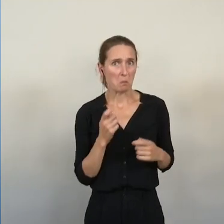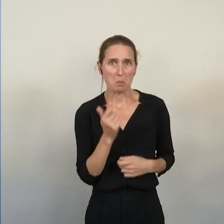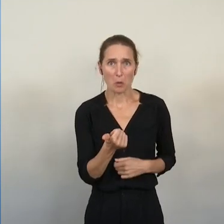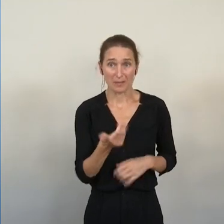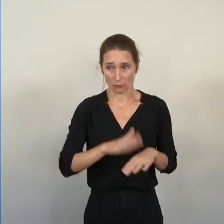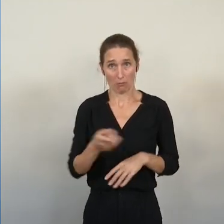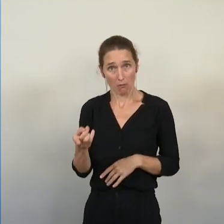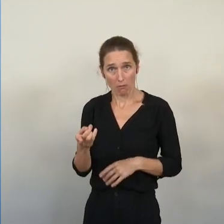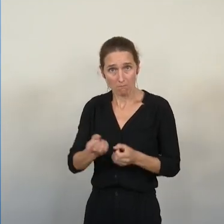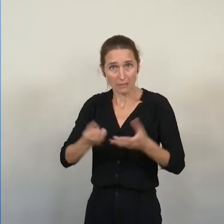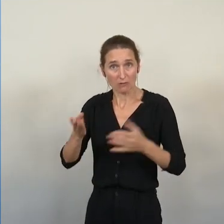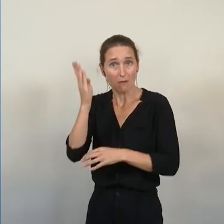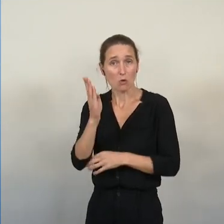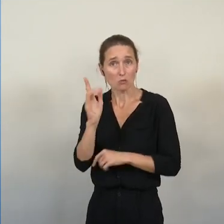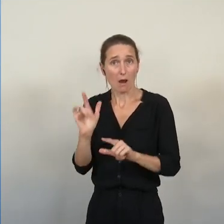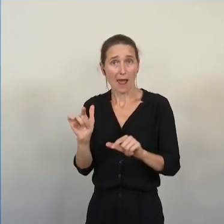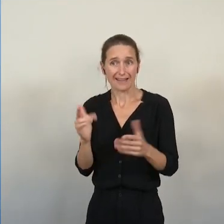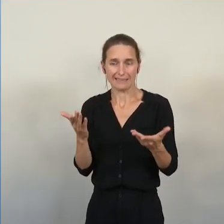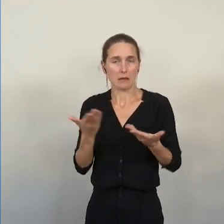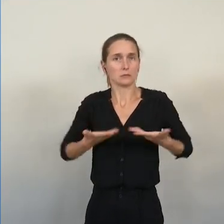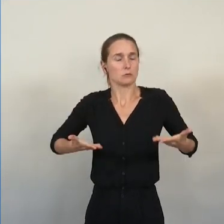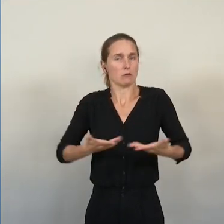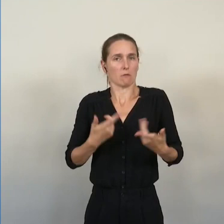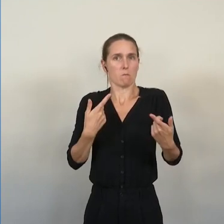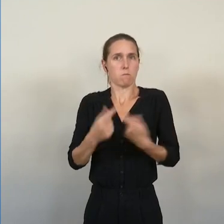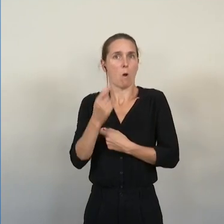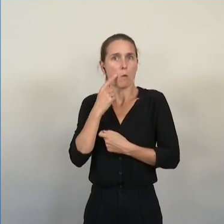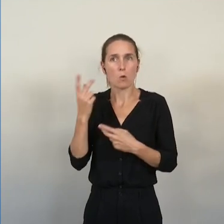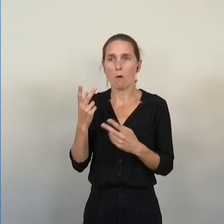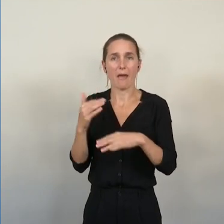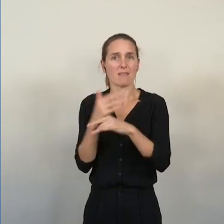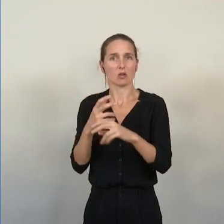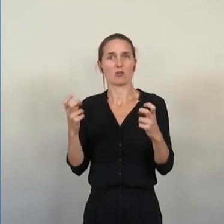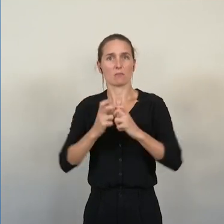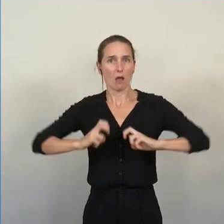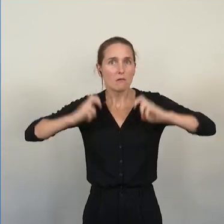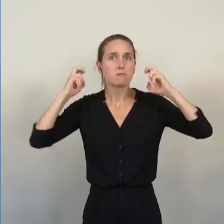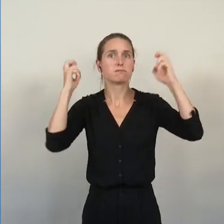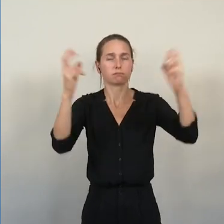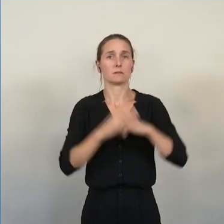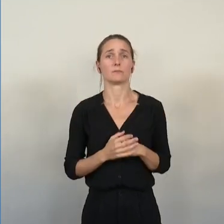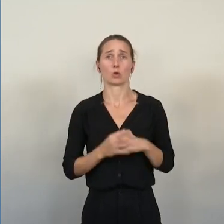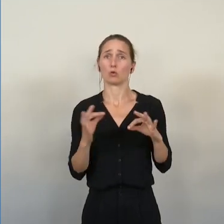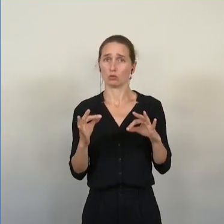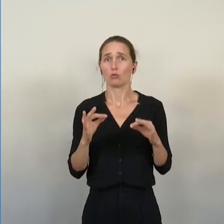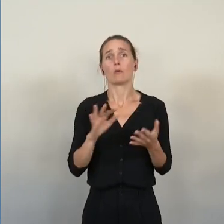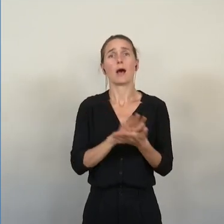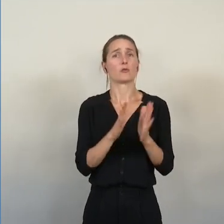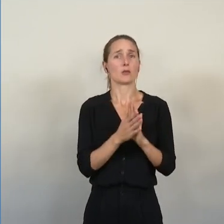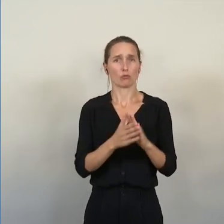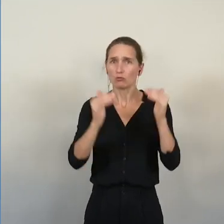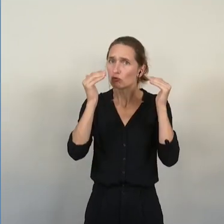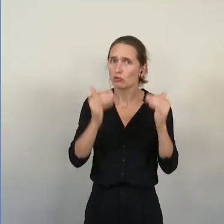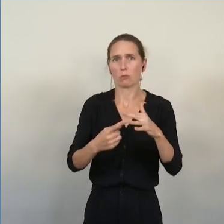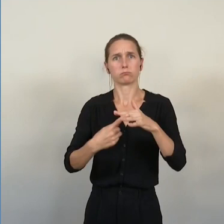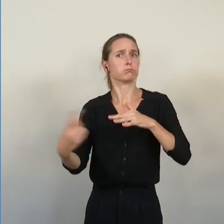augmentation du prix des énergies l'objectif donc de ce programme qui est porté par l'association stop exclusion énergétique